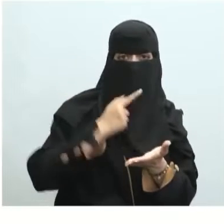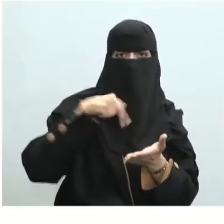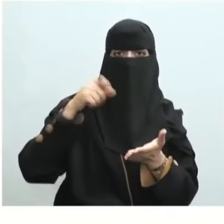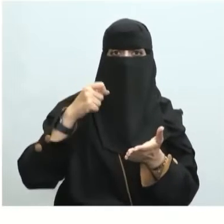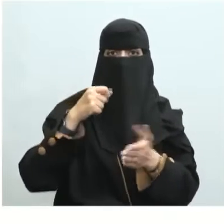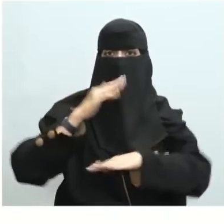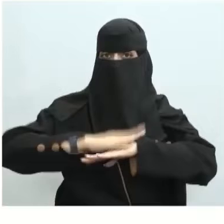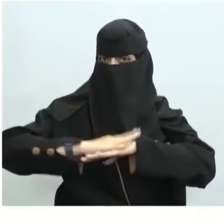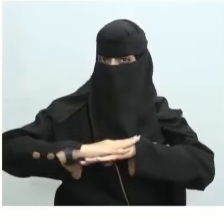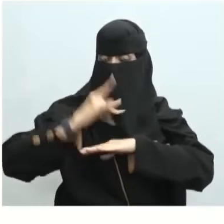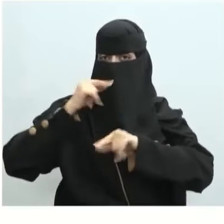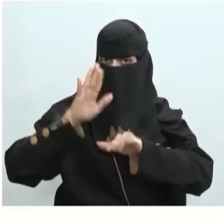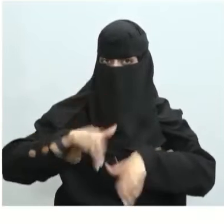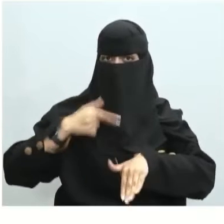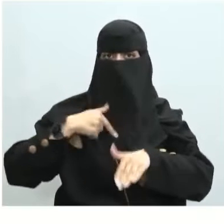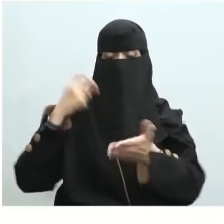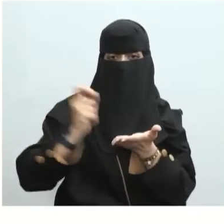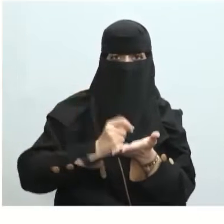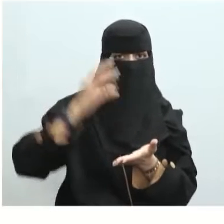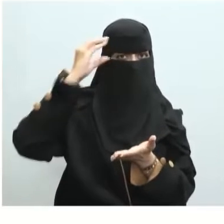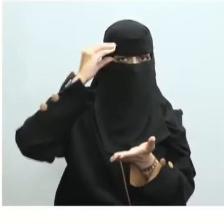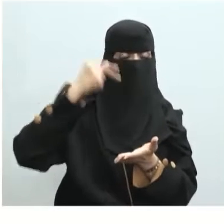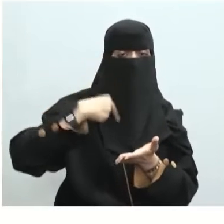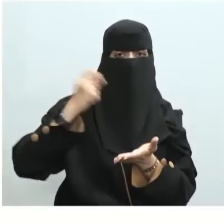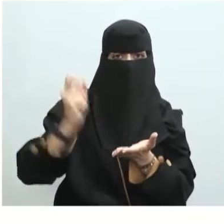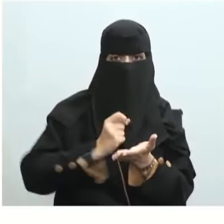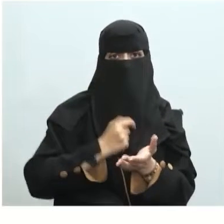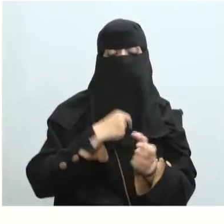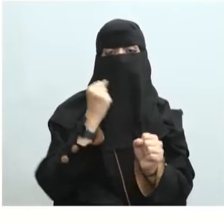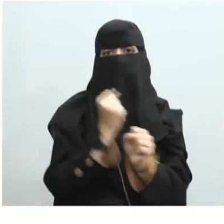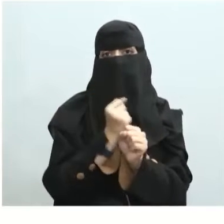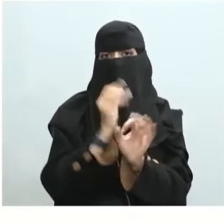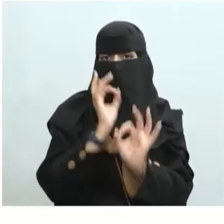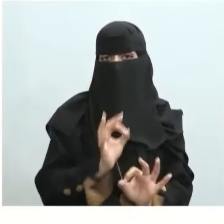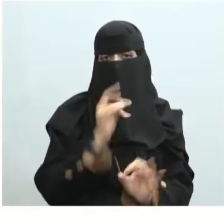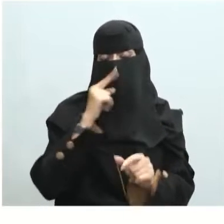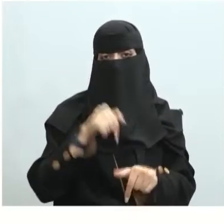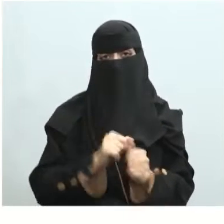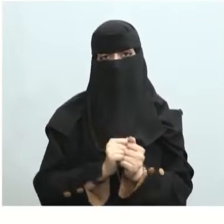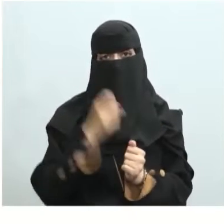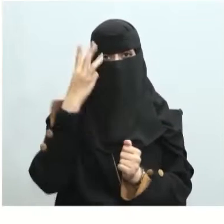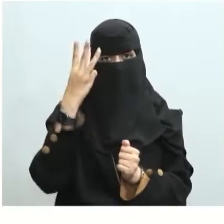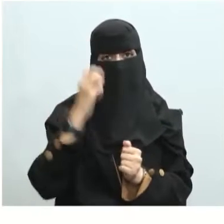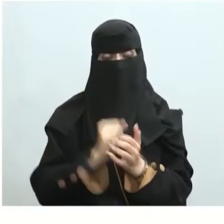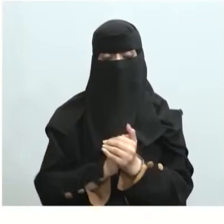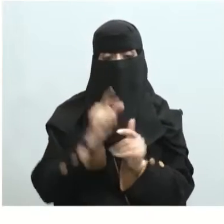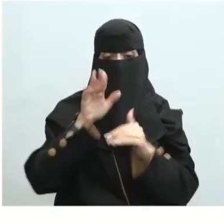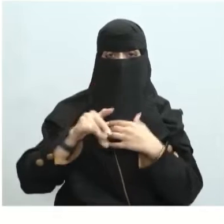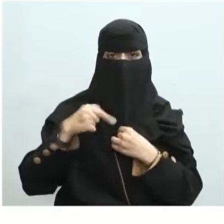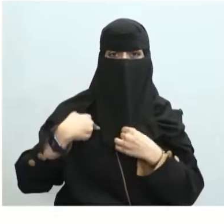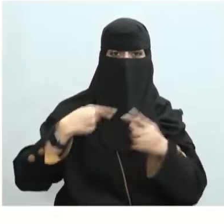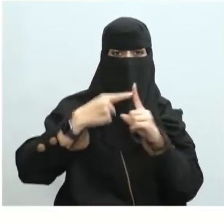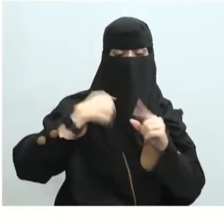ادبيه وكتابه علميه وكتابه وظيفيه كتابه ادبيه وكتابه علميه وكتابه وظيفيه هنا هدف